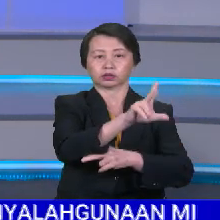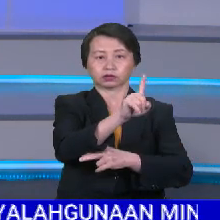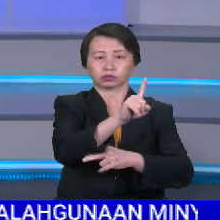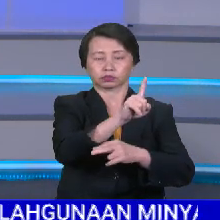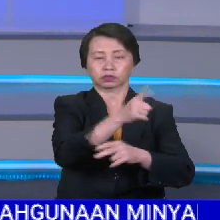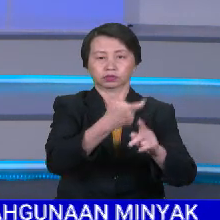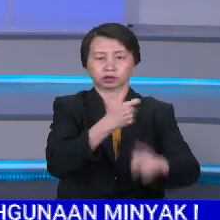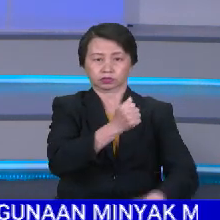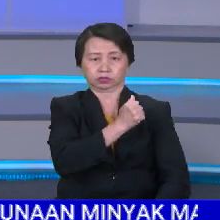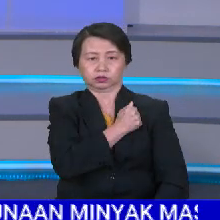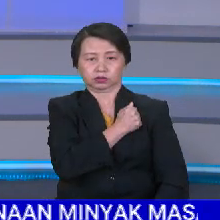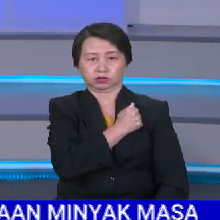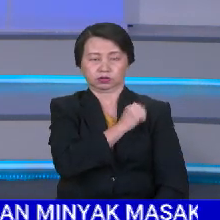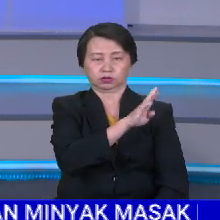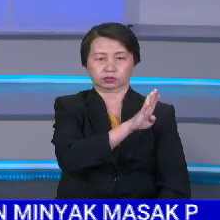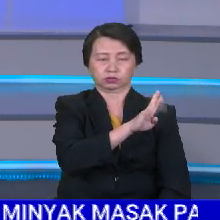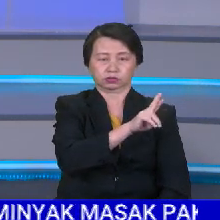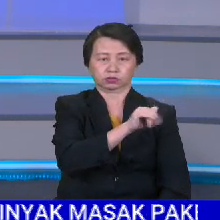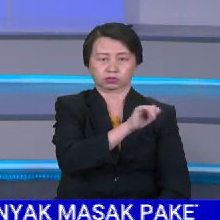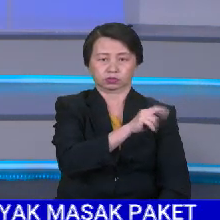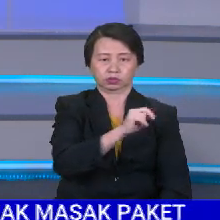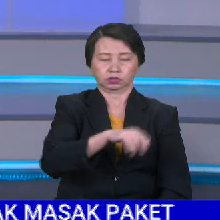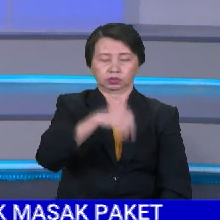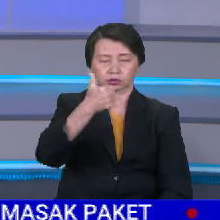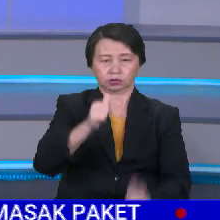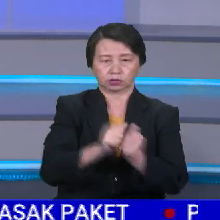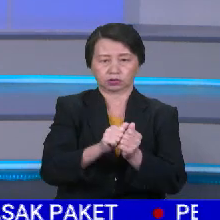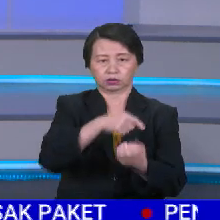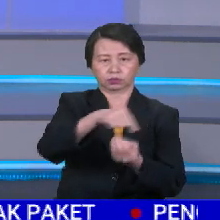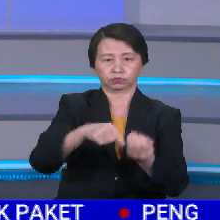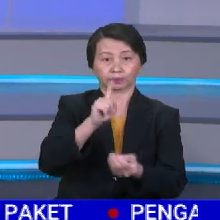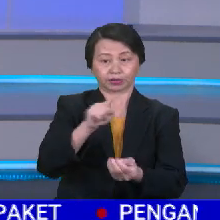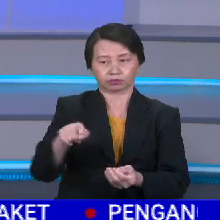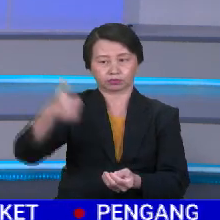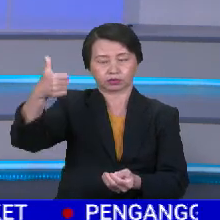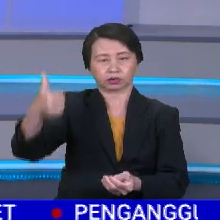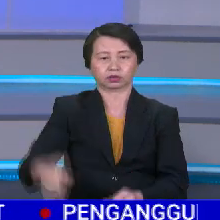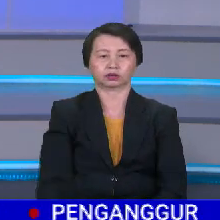ke-31 dunia dari Kanada, Brian Yang, dengan straight set di pusingan pertama.